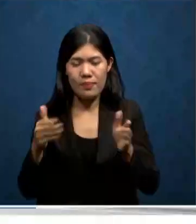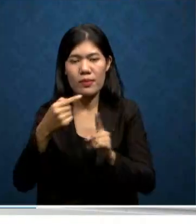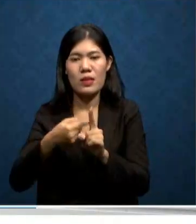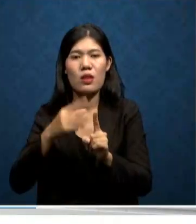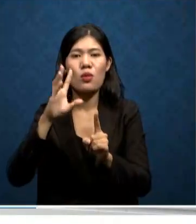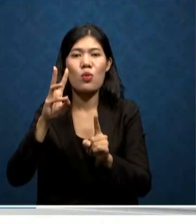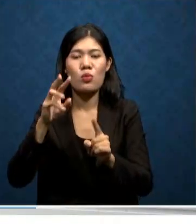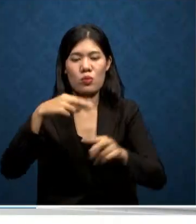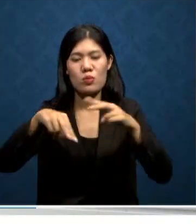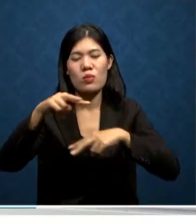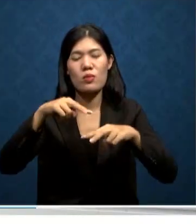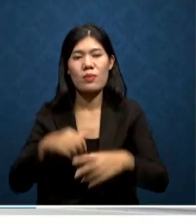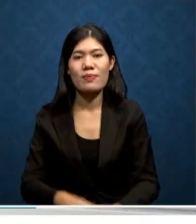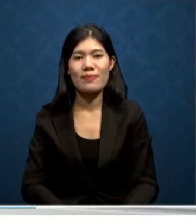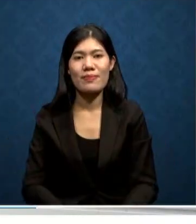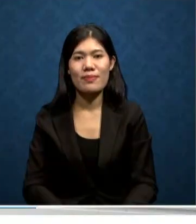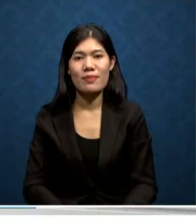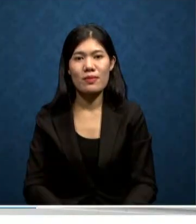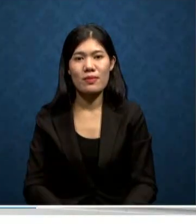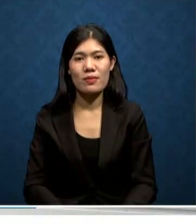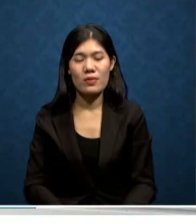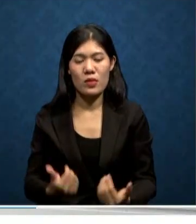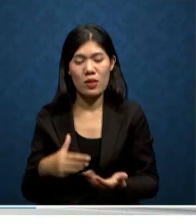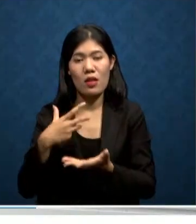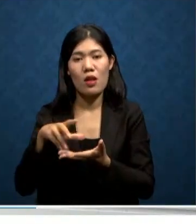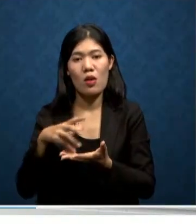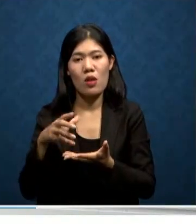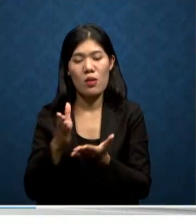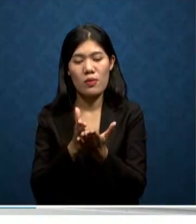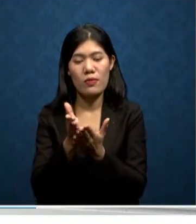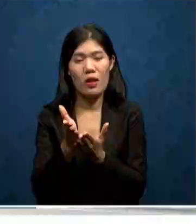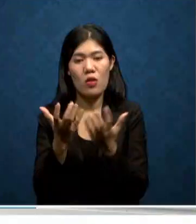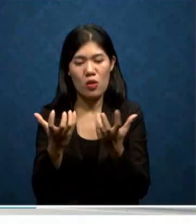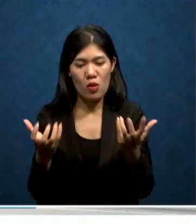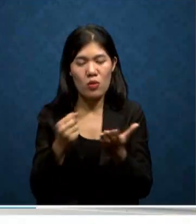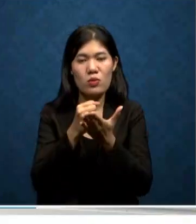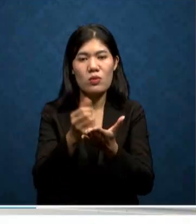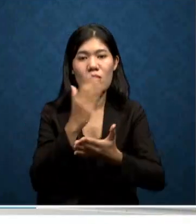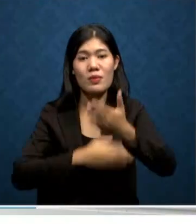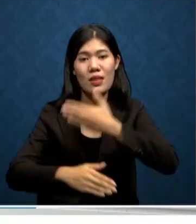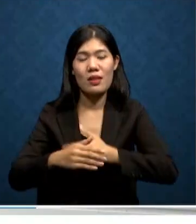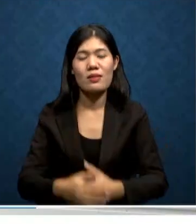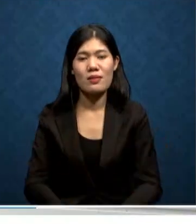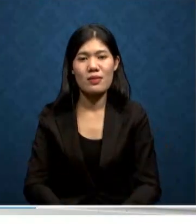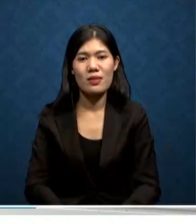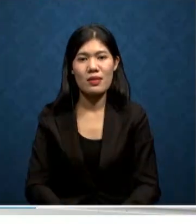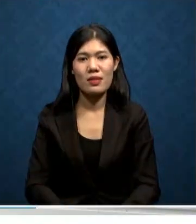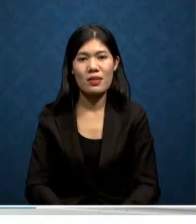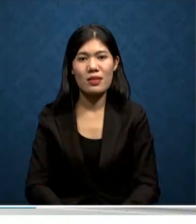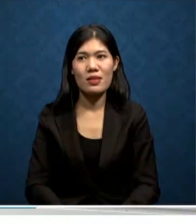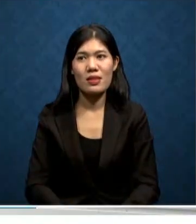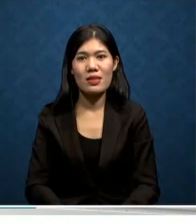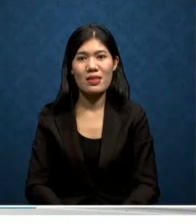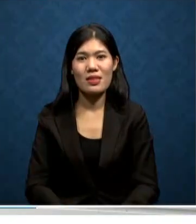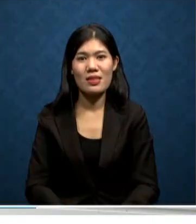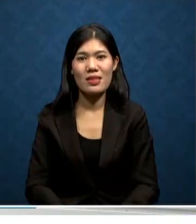ขออนุญาตกราบเรียนในส่วนของอุปกรณ์ช่วยเหลือผู้วิการครับผมนอกจากนั้นนะครับ